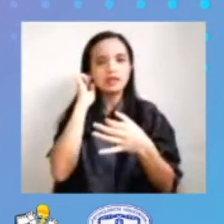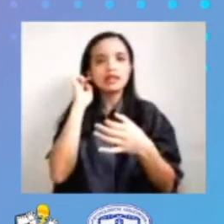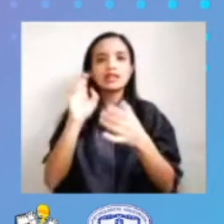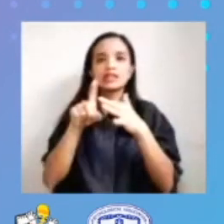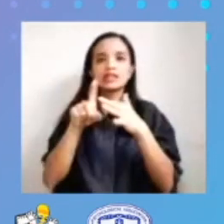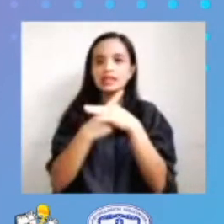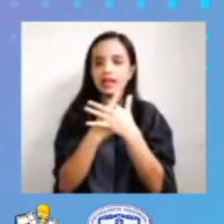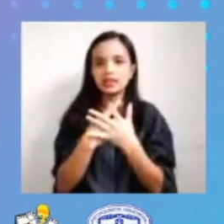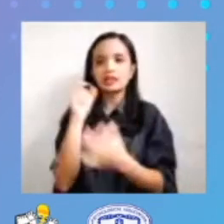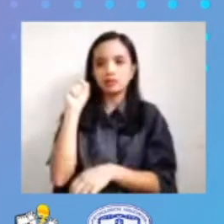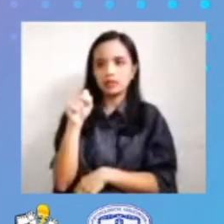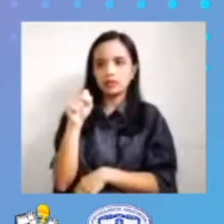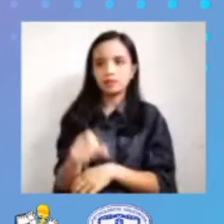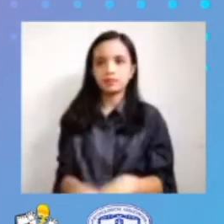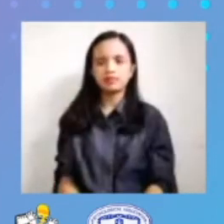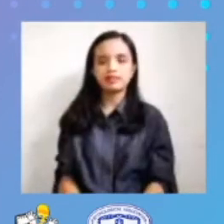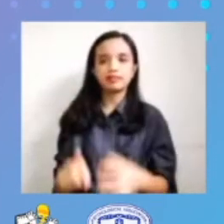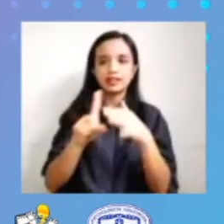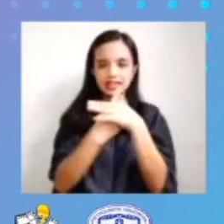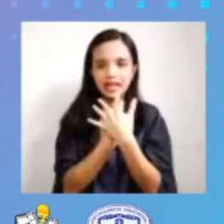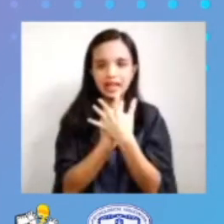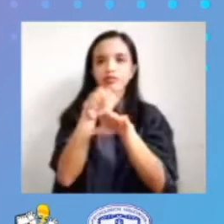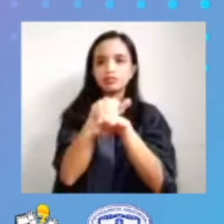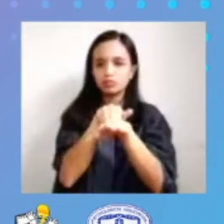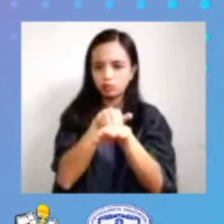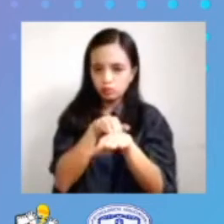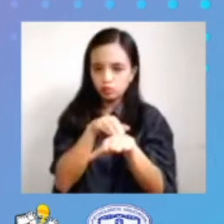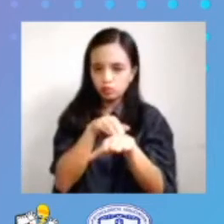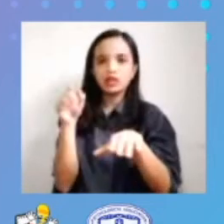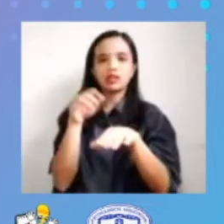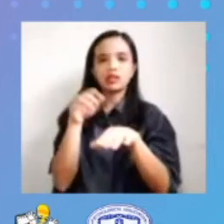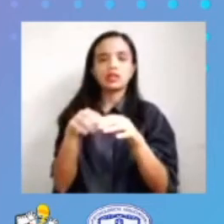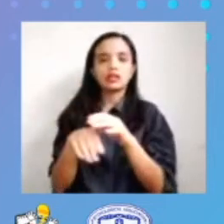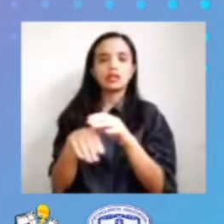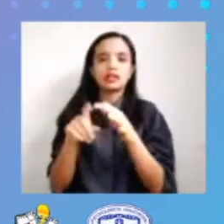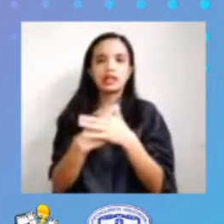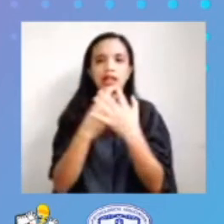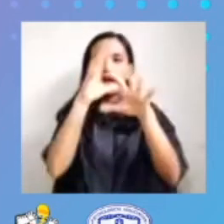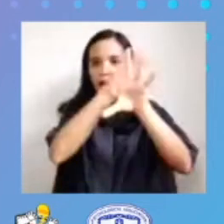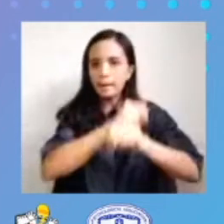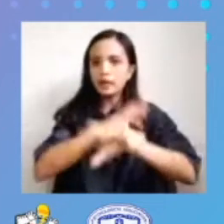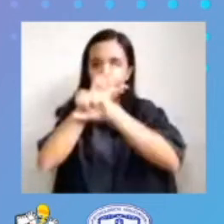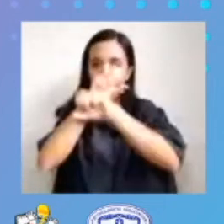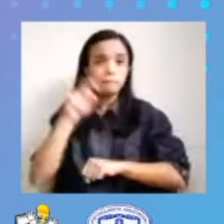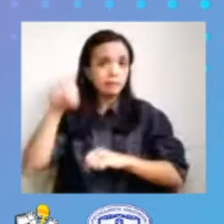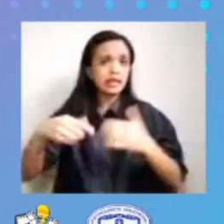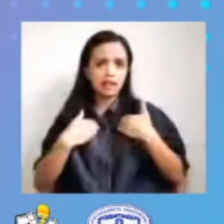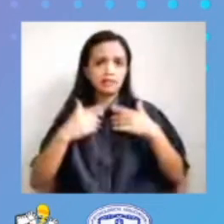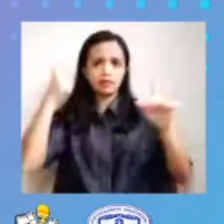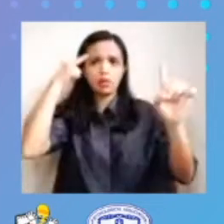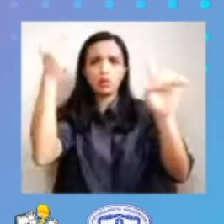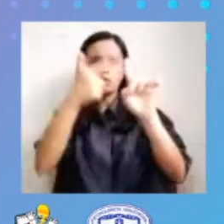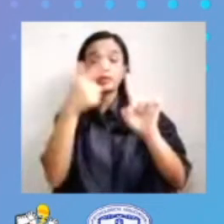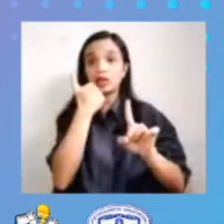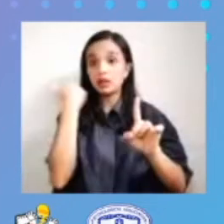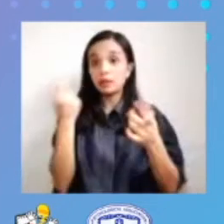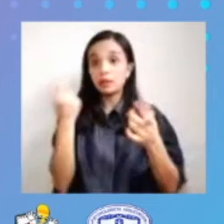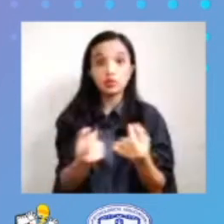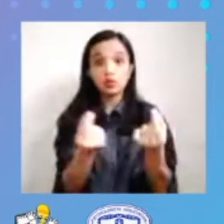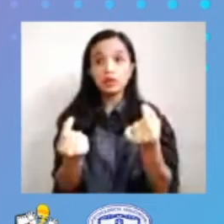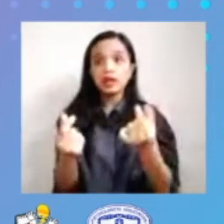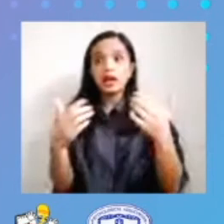silang dinadagdag sa katawan mo. Kaya lang yung salt, no, ang bigat niyan. Tapos, nakakadagdag talaga yan sa mga